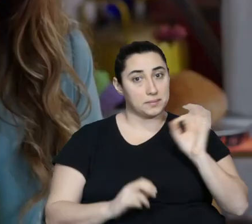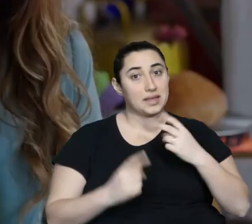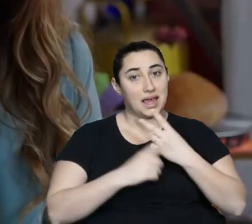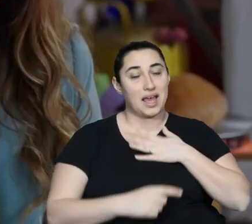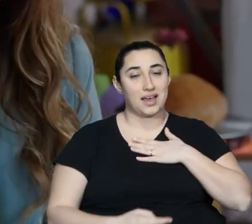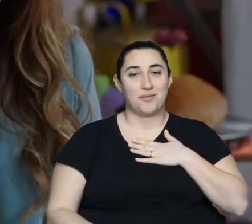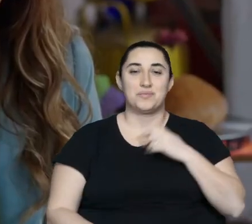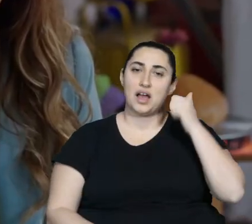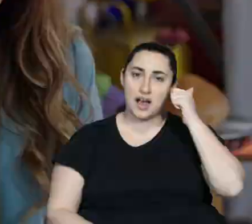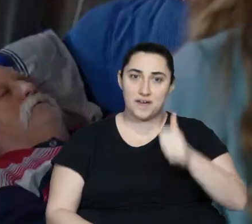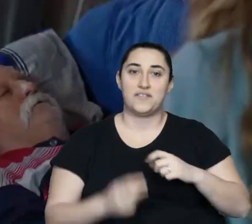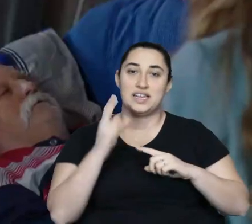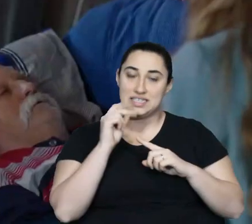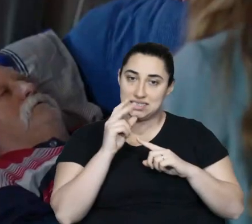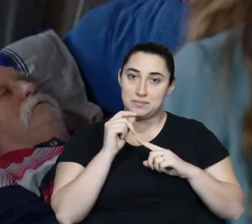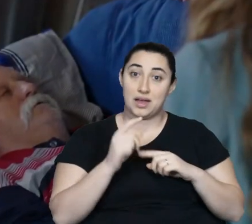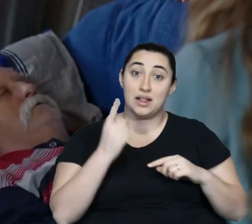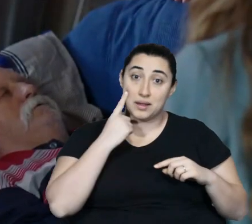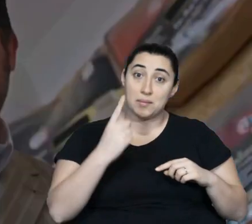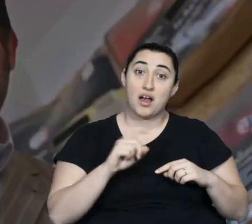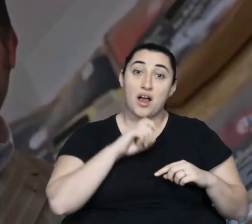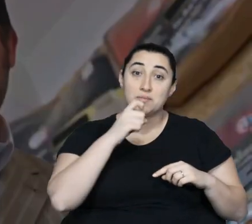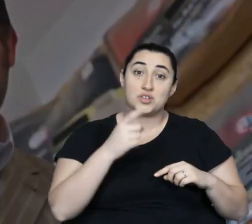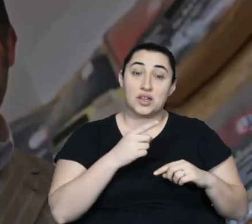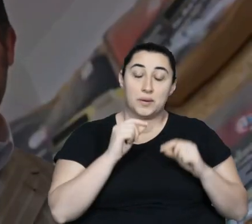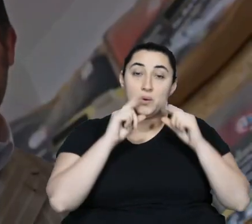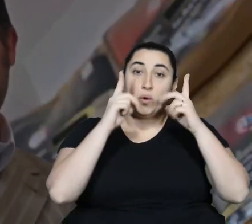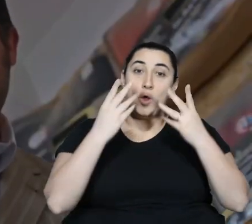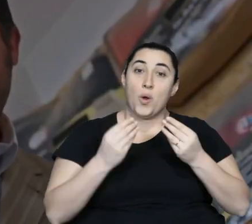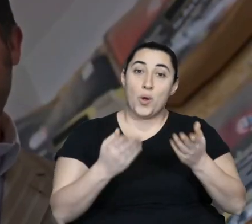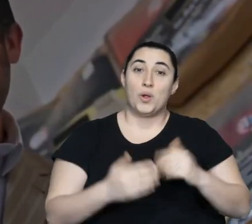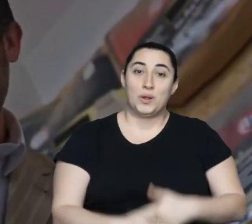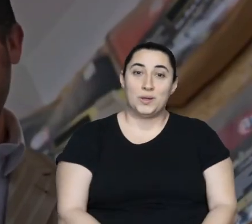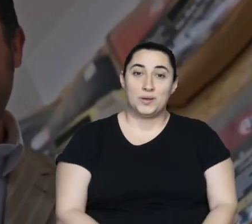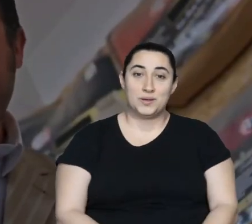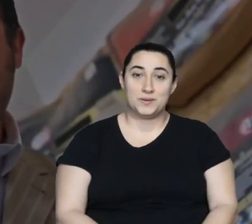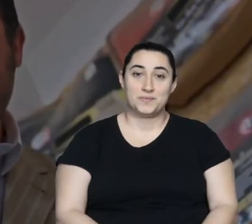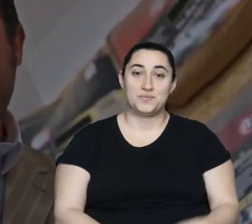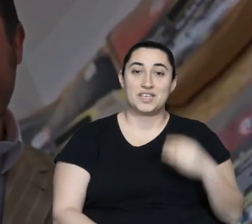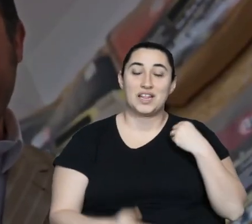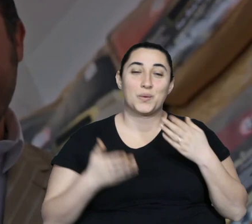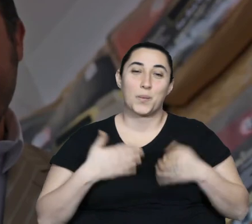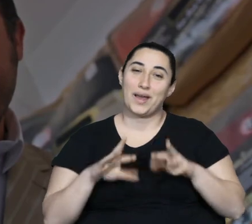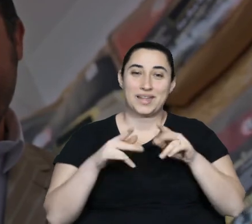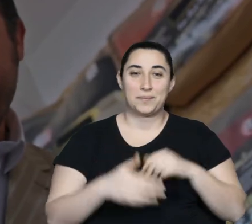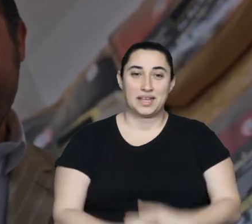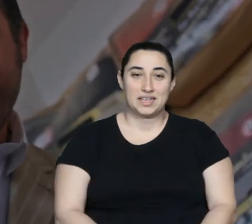yenge? Aferin İsmail. Baksana, amca da hayatı gözlerini yeniden açtı. Yeni doğan